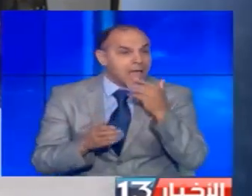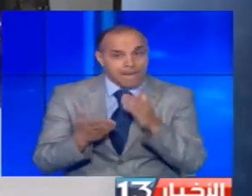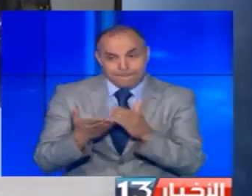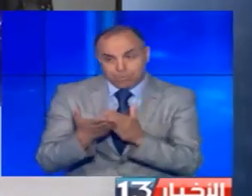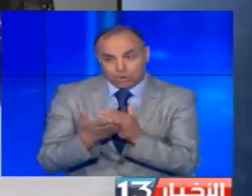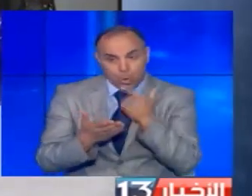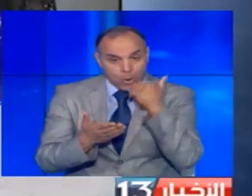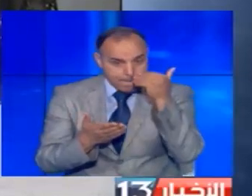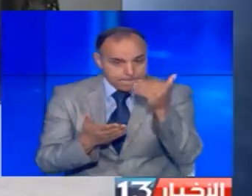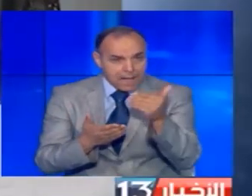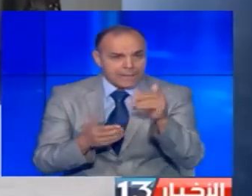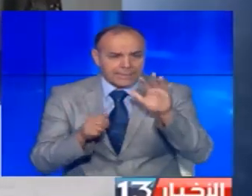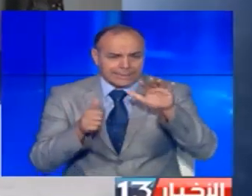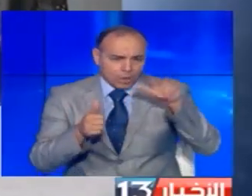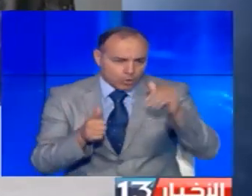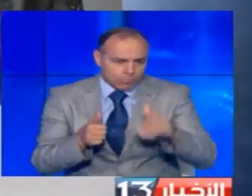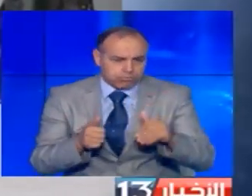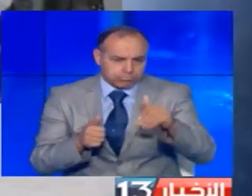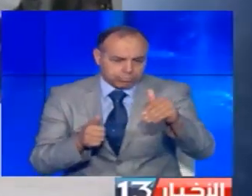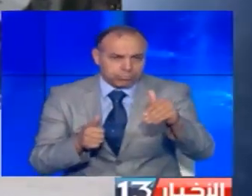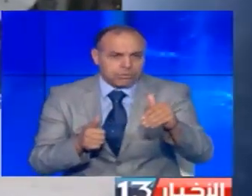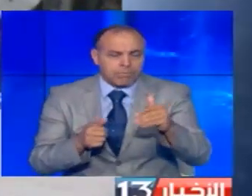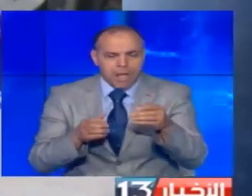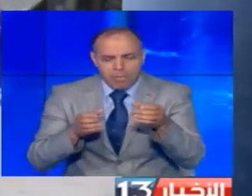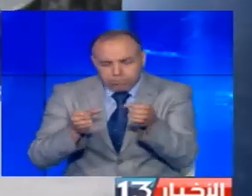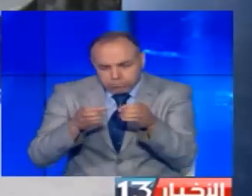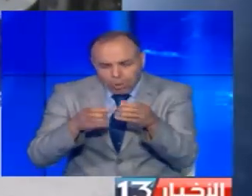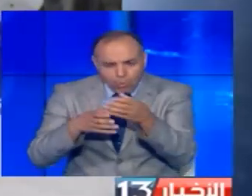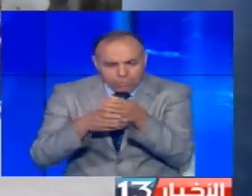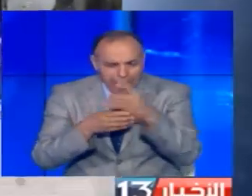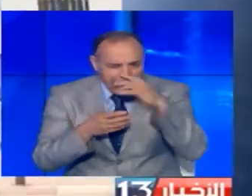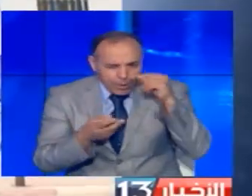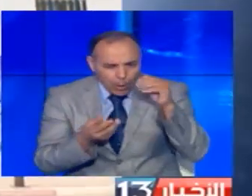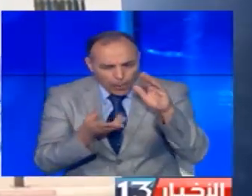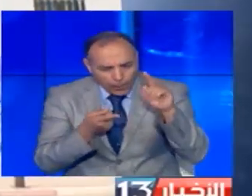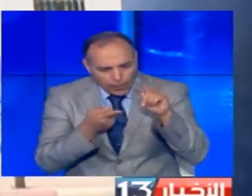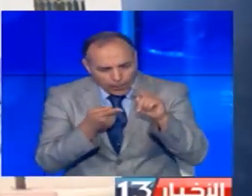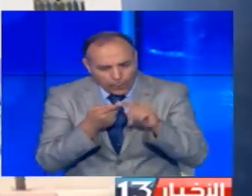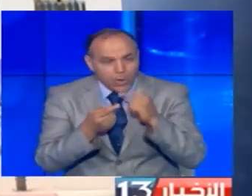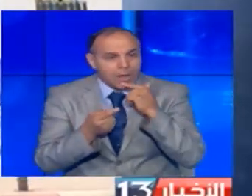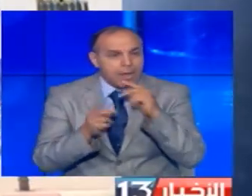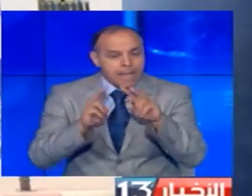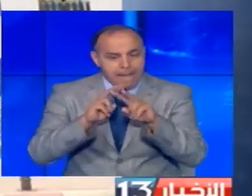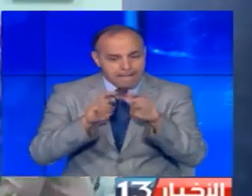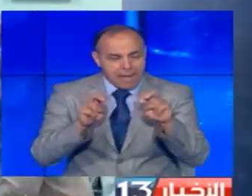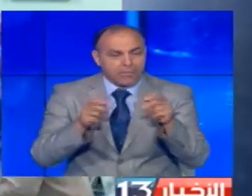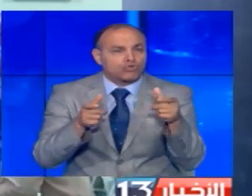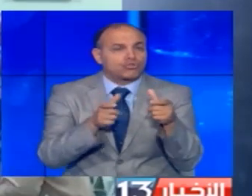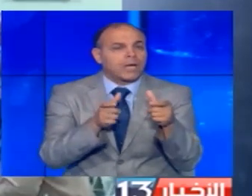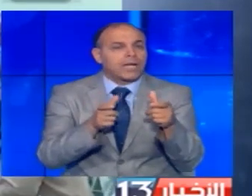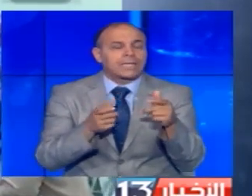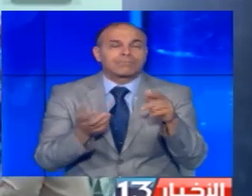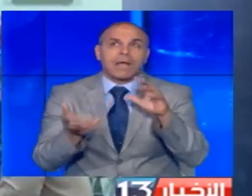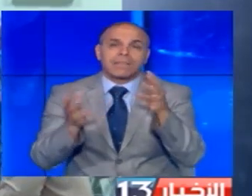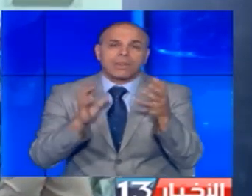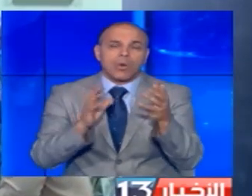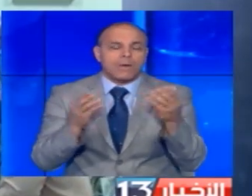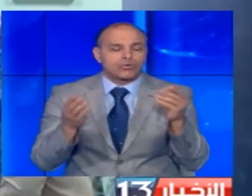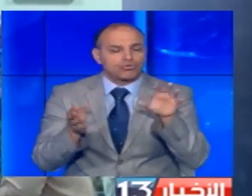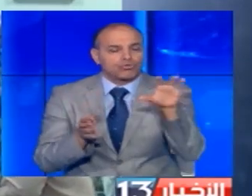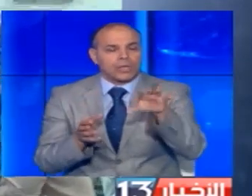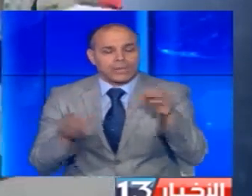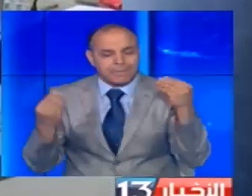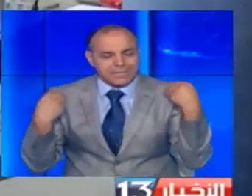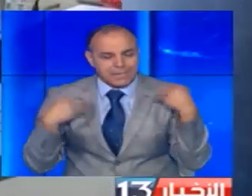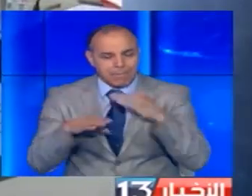هذا يلتقيان بعد اشهر بيصير الفيل تراجع تدارس وضعيه المؤسسات التقيه بجهه بنزرت كان